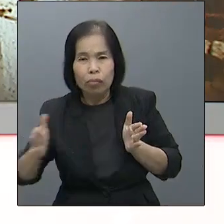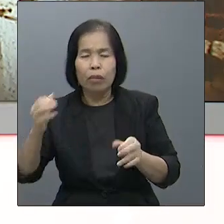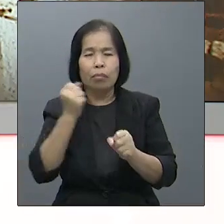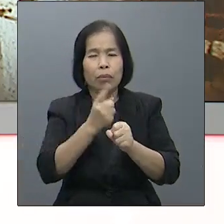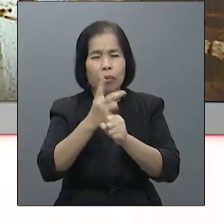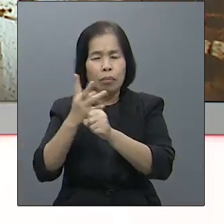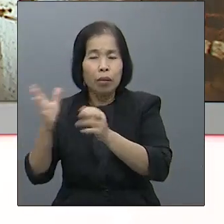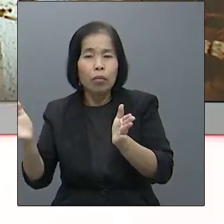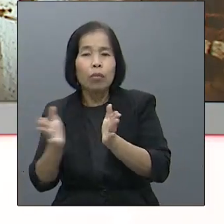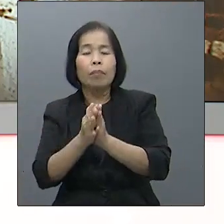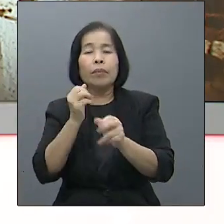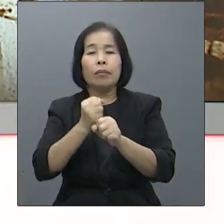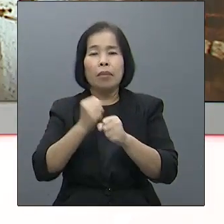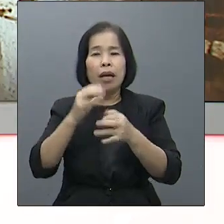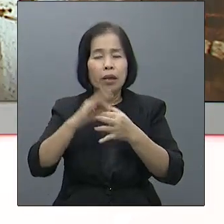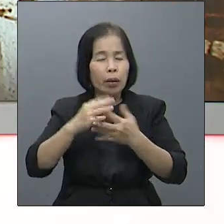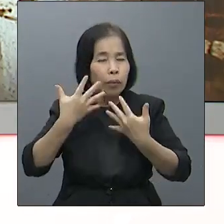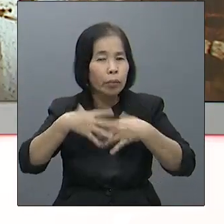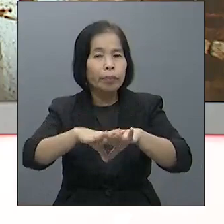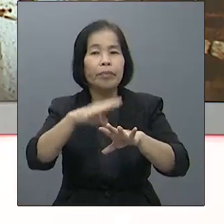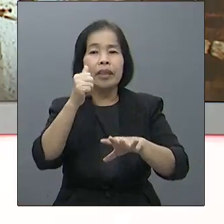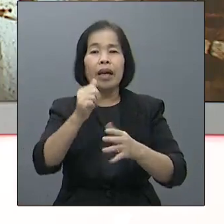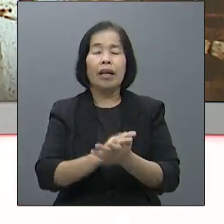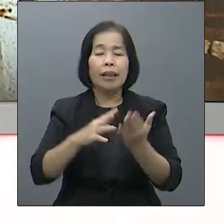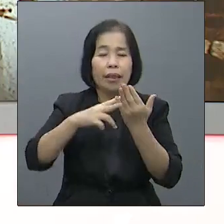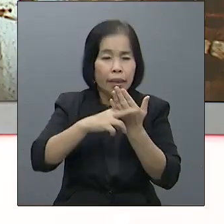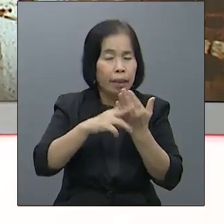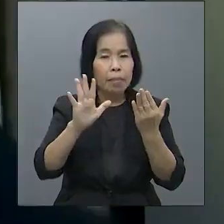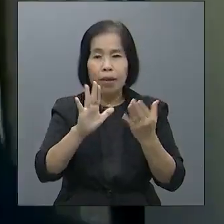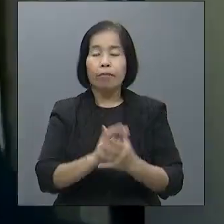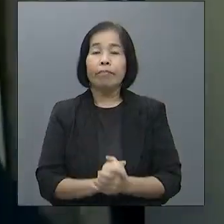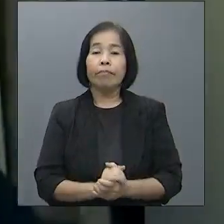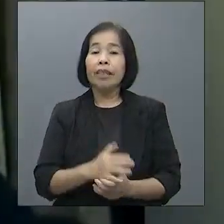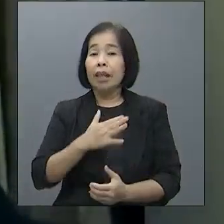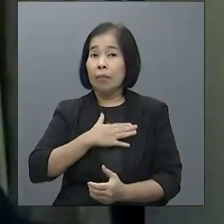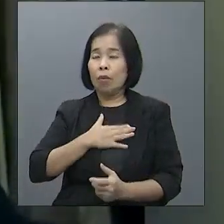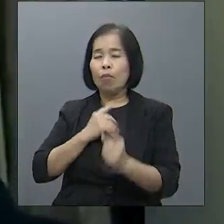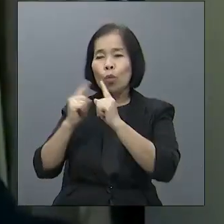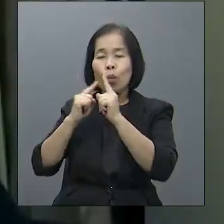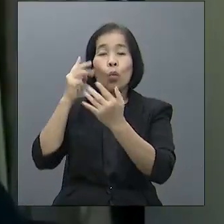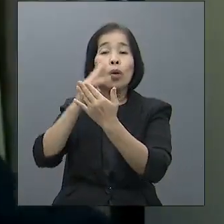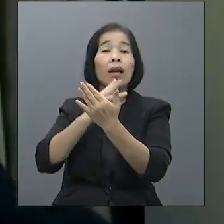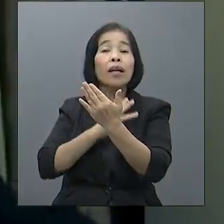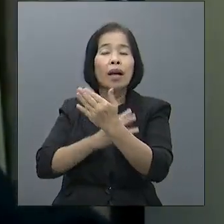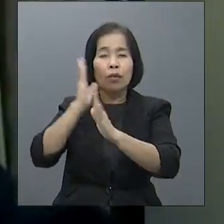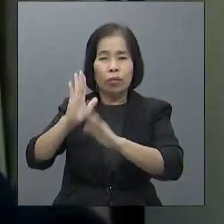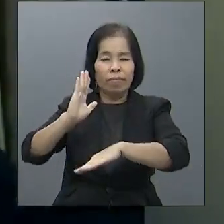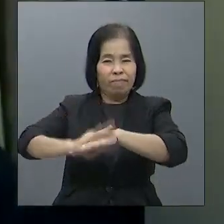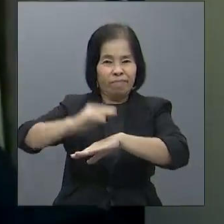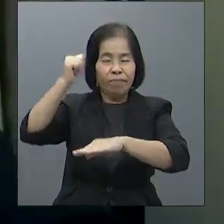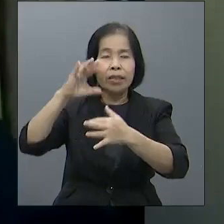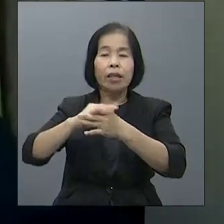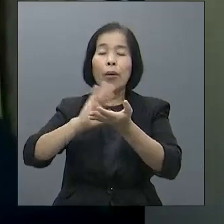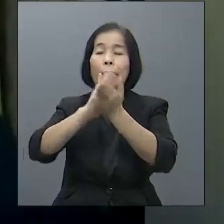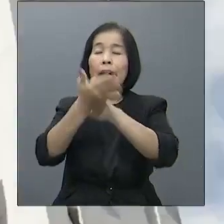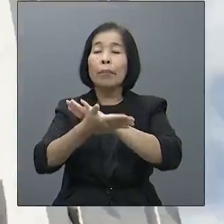ๆผมไปคุยกับนัิชาการ ที่เค้าศึษาเรื่องของการปัฒิรูปตำรว